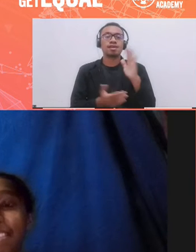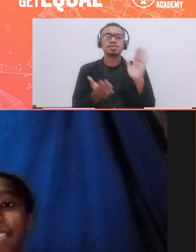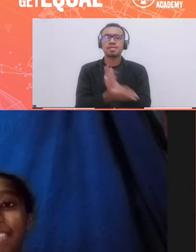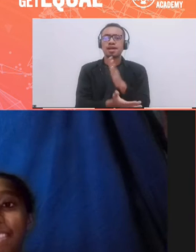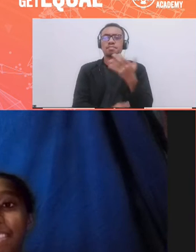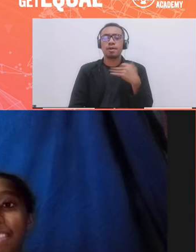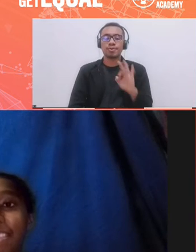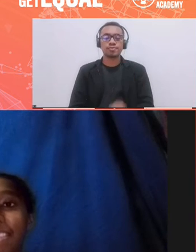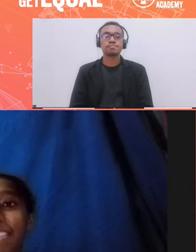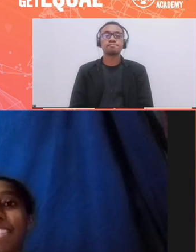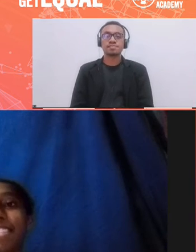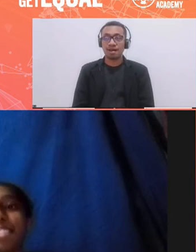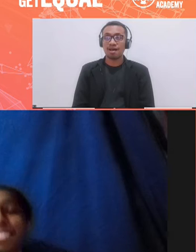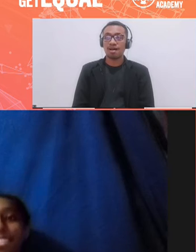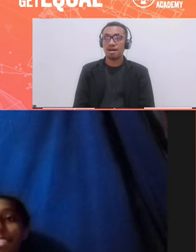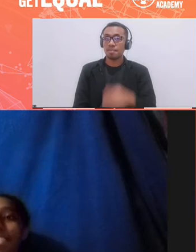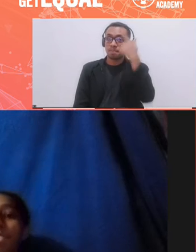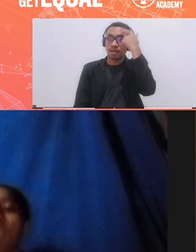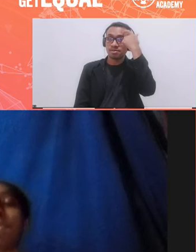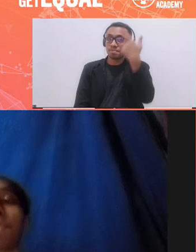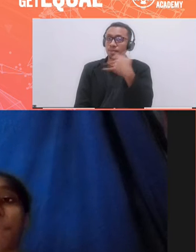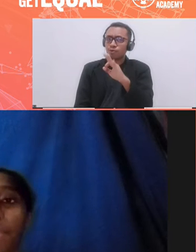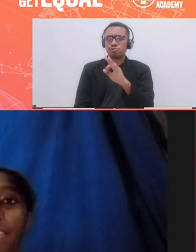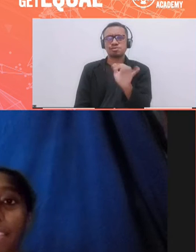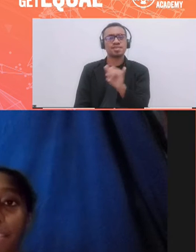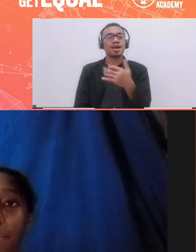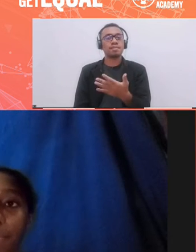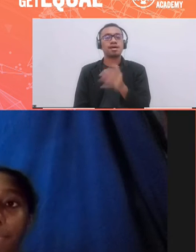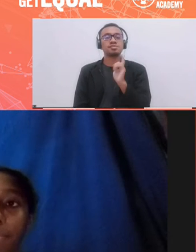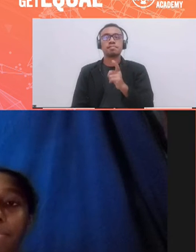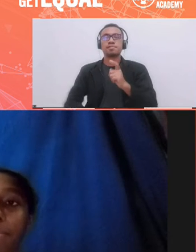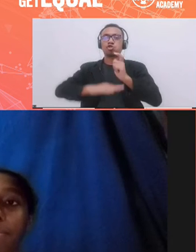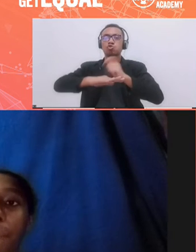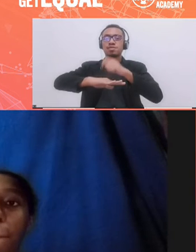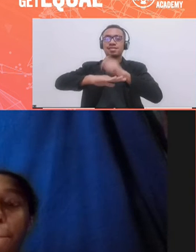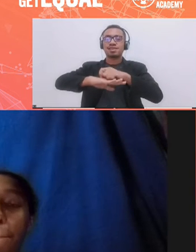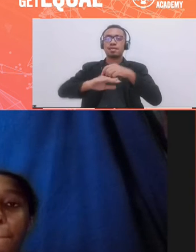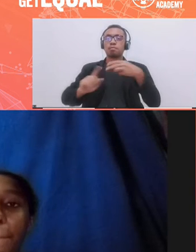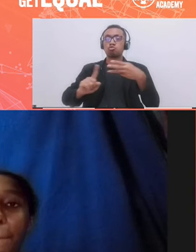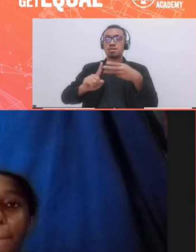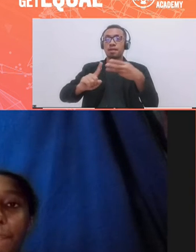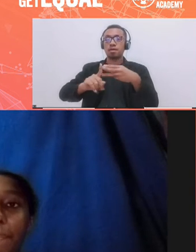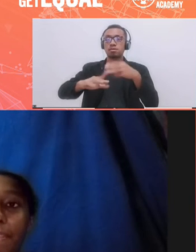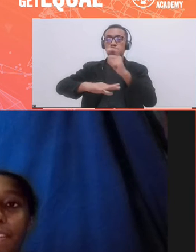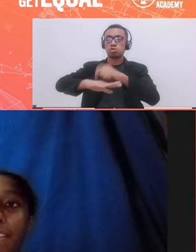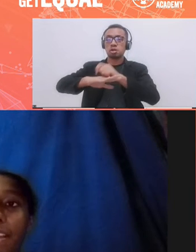Pembelajaran baru apa sih yang Cia dapatkan saat kemarin men-take over akun Twitter seorang Pak Budiman Sujatmiko, Cia?